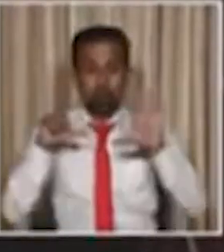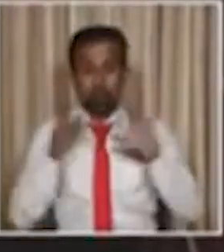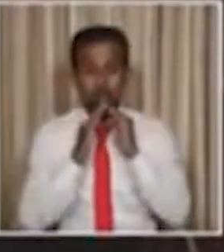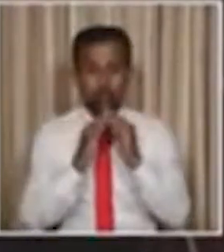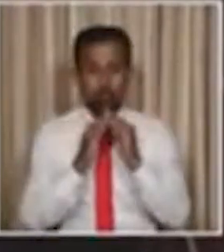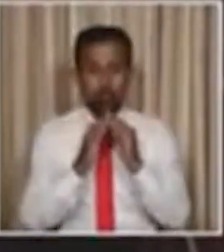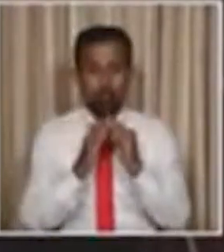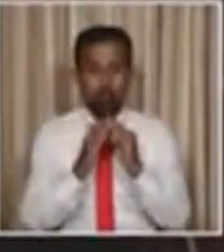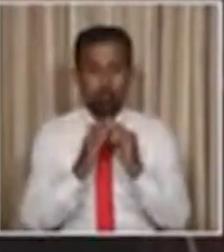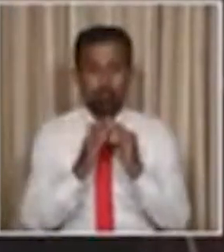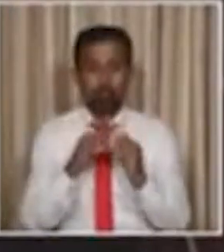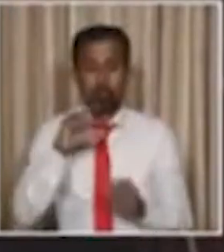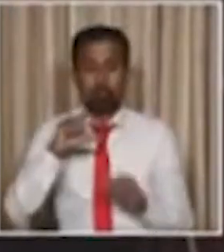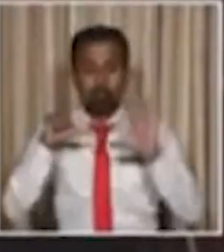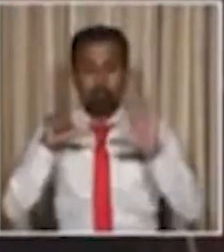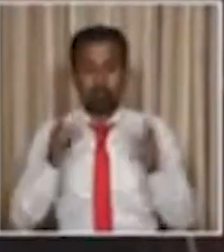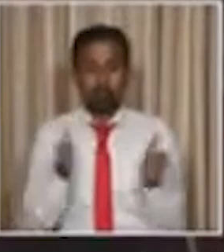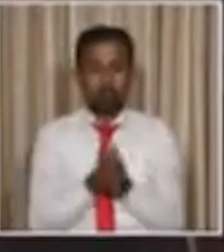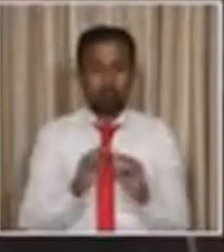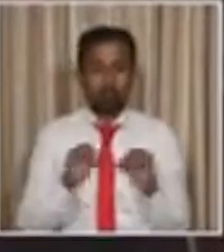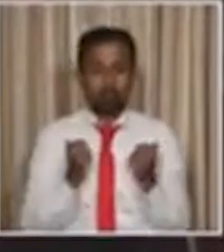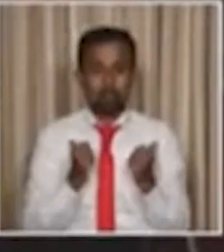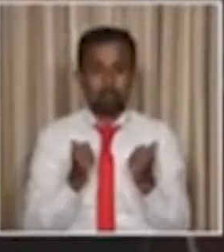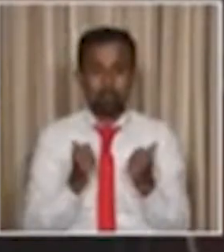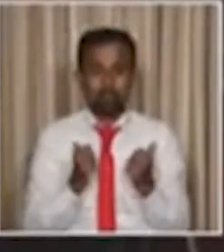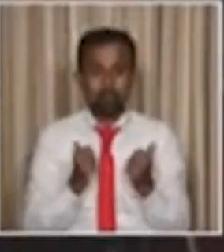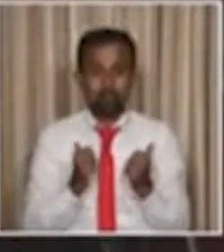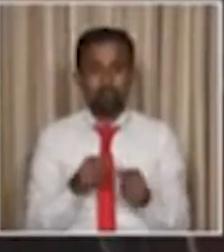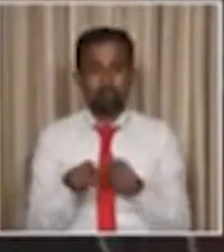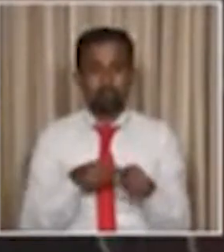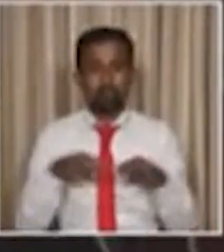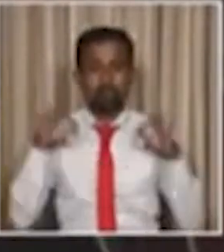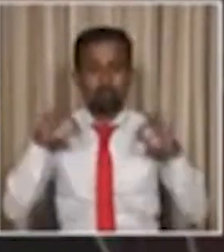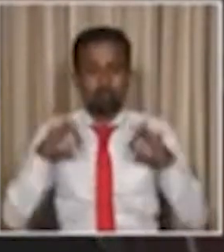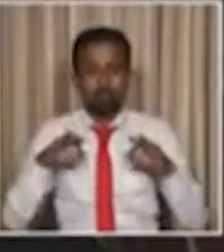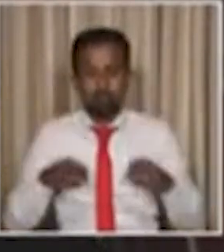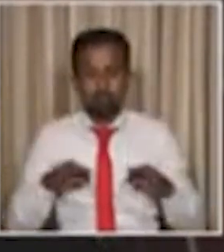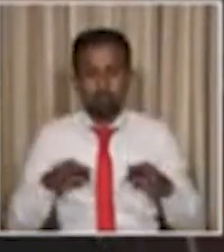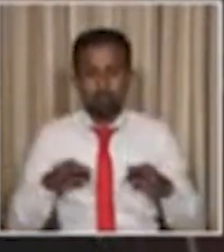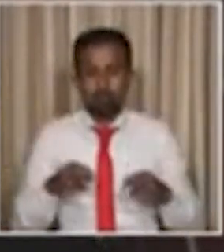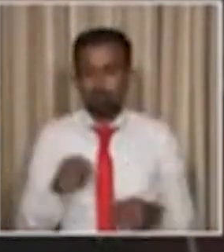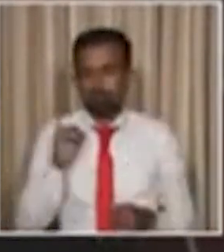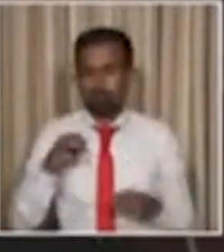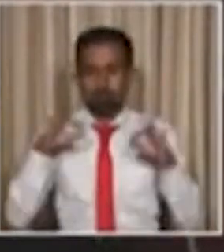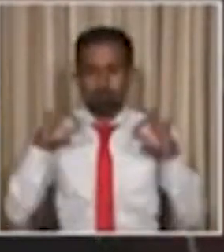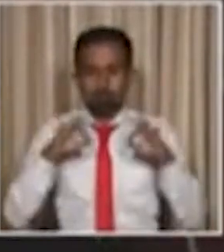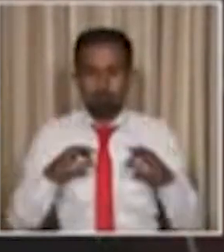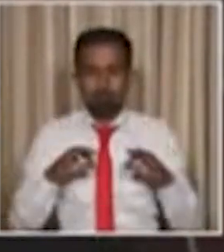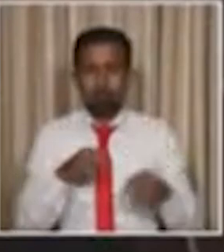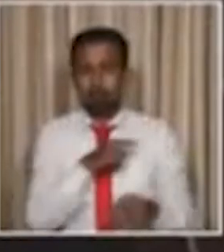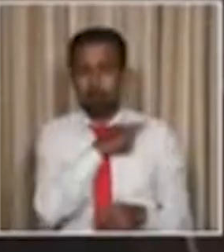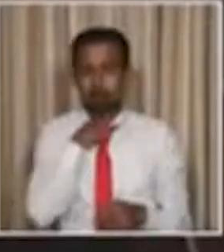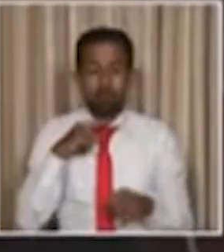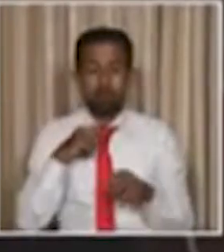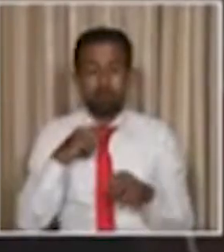පාසල්වල මේ කොළඹ හතේ එකට ජීවත් වෙමින් එවැනි රඟපෑම් දුෂ්ට රඟපෑම් ලේ